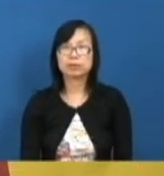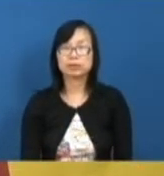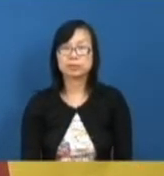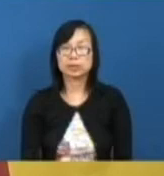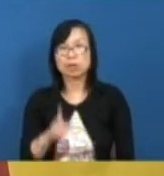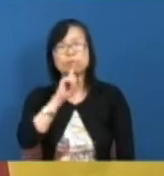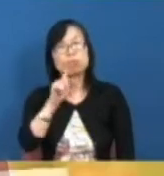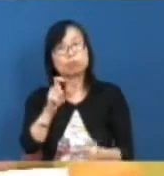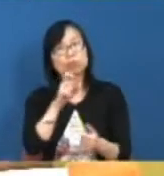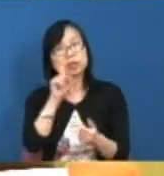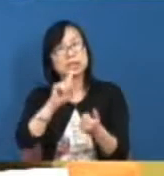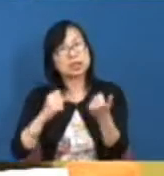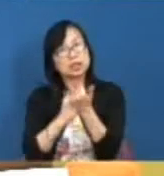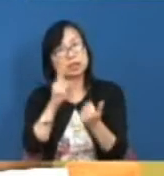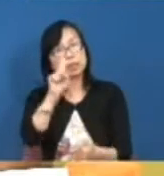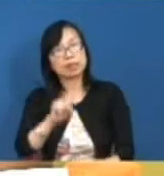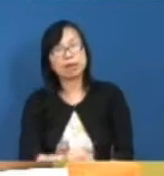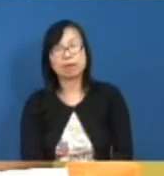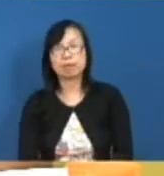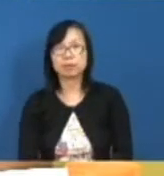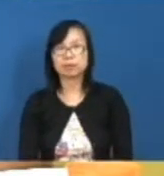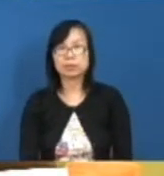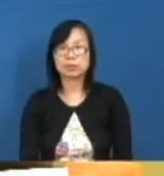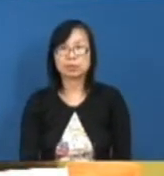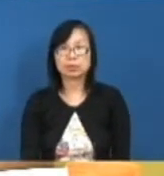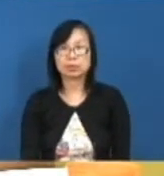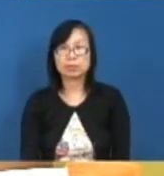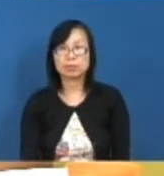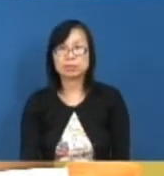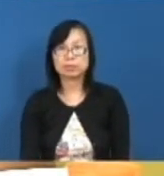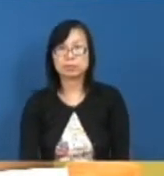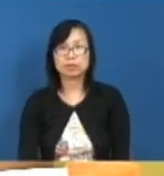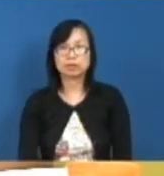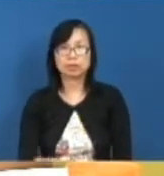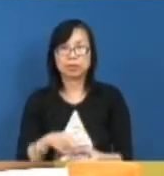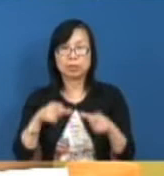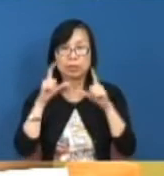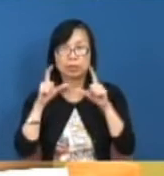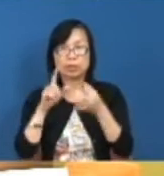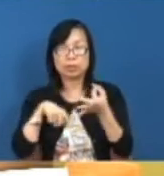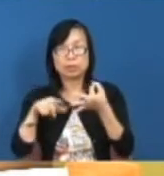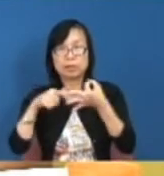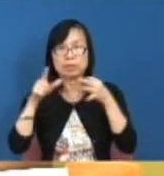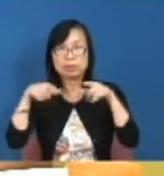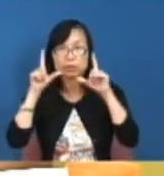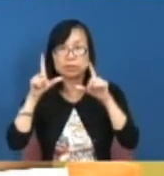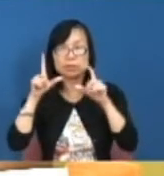乜嘢？就如果湯家驊，你支持乜？你識唔識咩叫六四噶？到底係咪跟人講